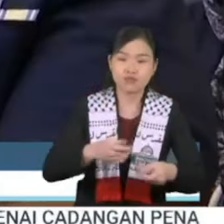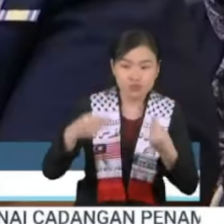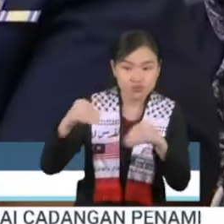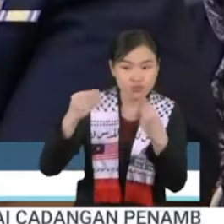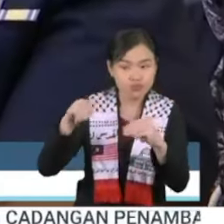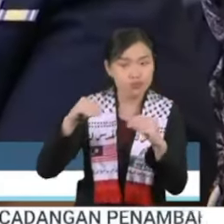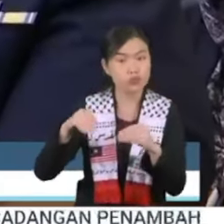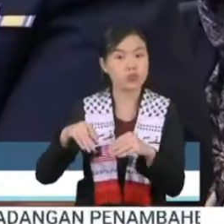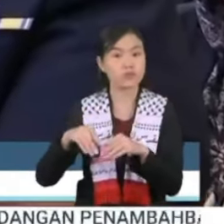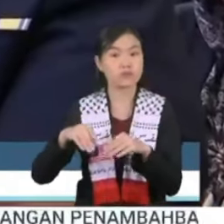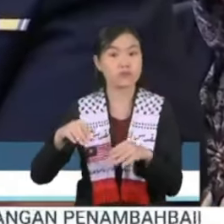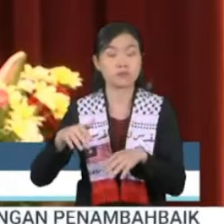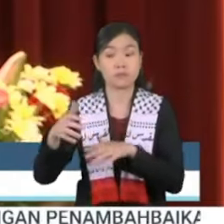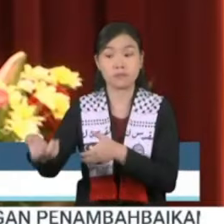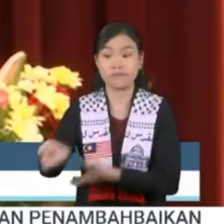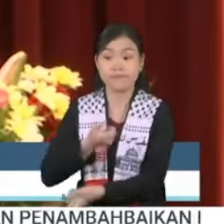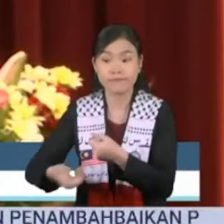di